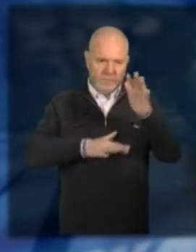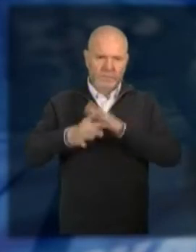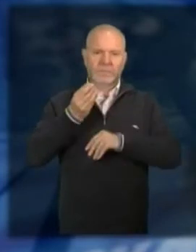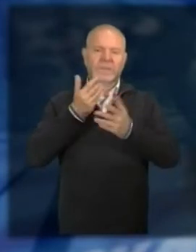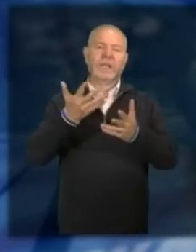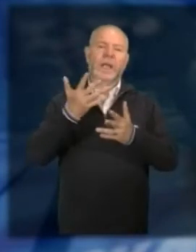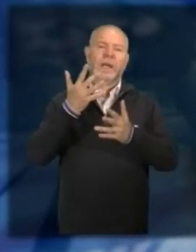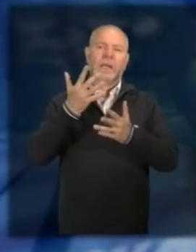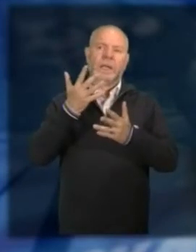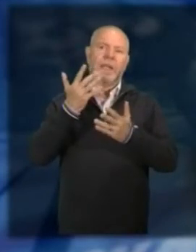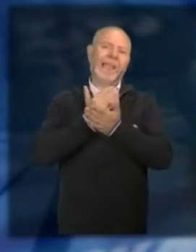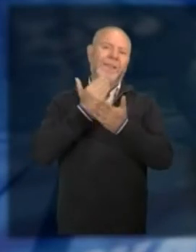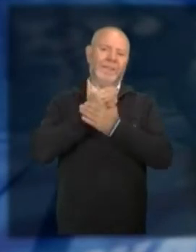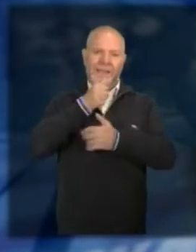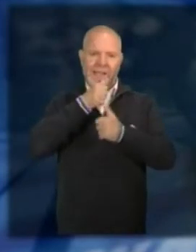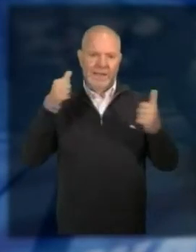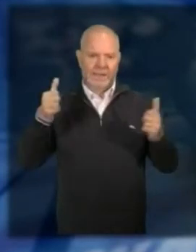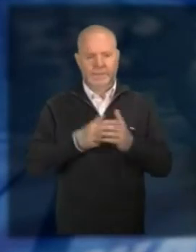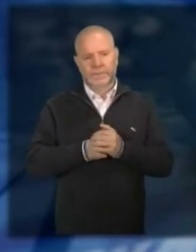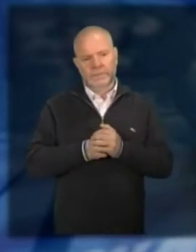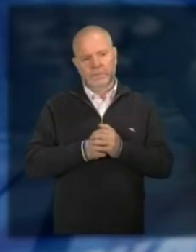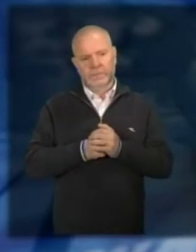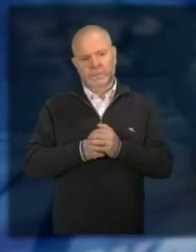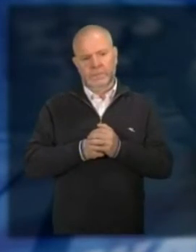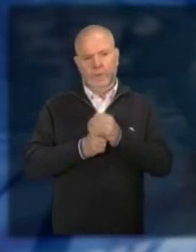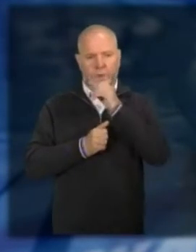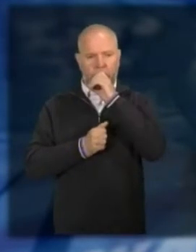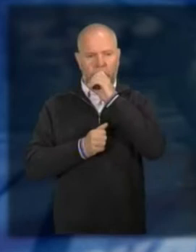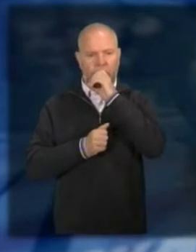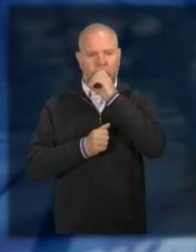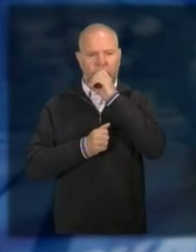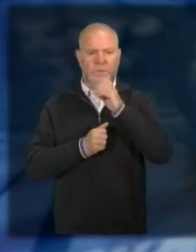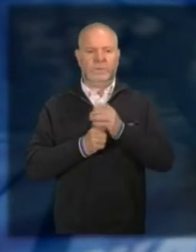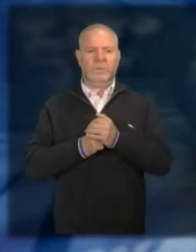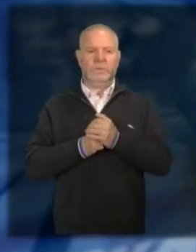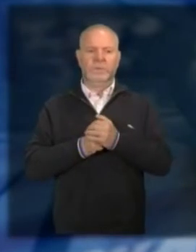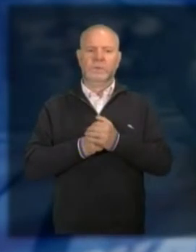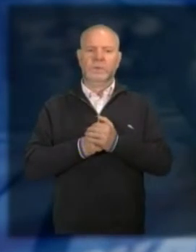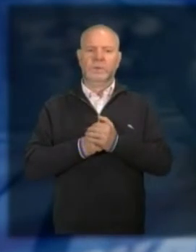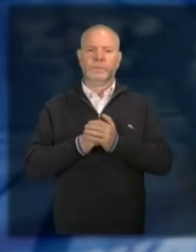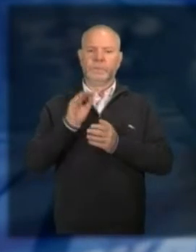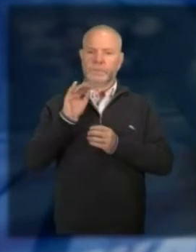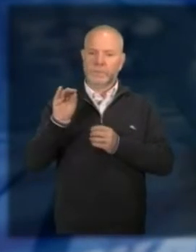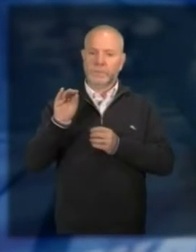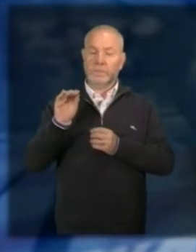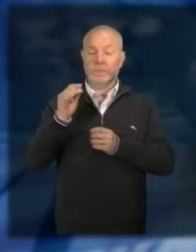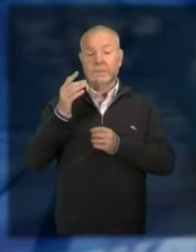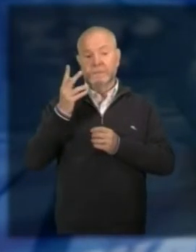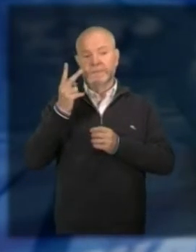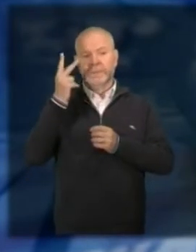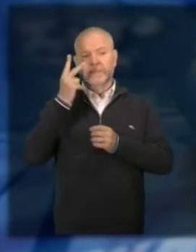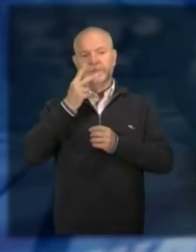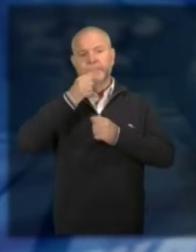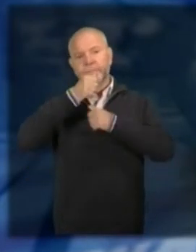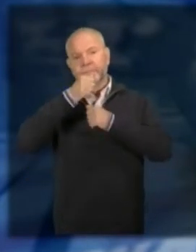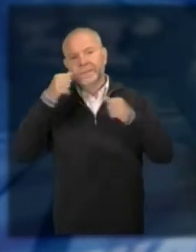prevenzione. E quali progetti ci sono in essere? I consumi di alcol diminuiscono in generale,